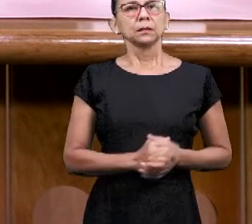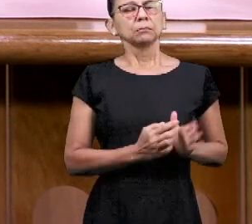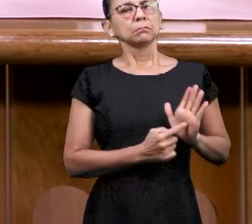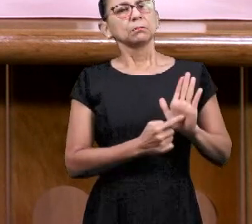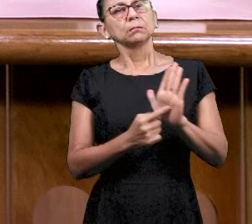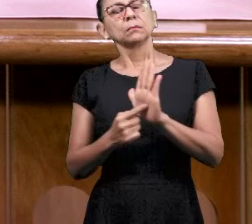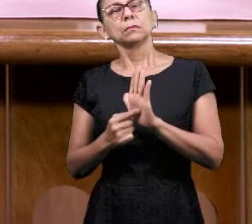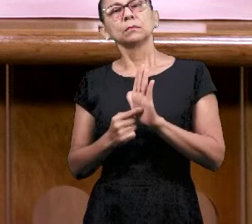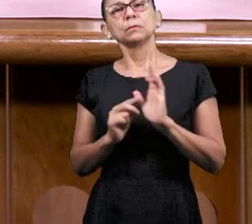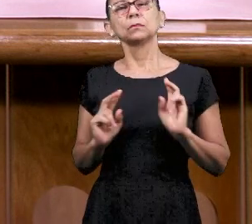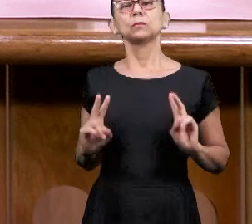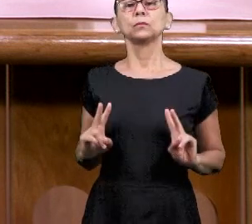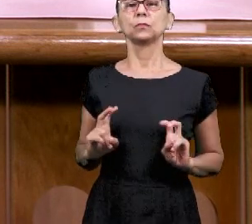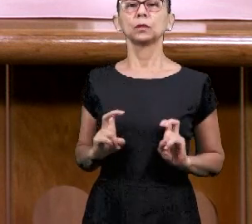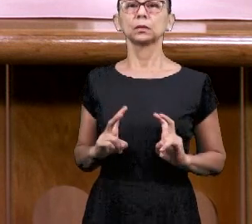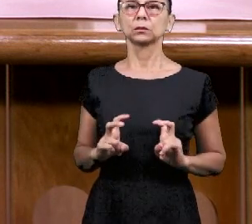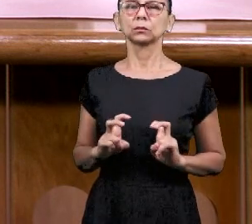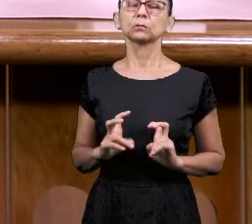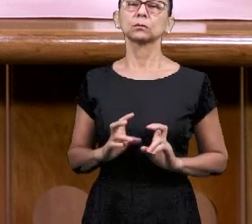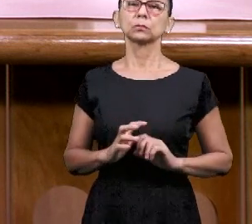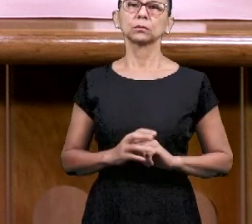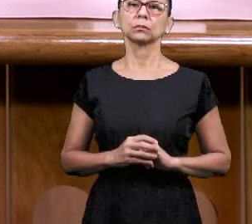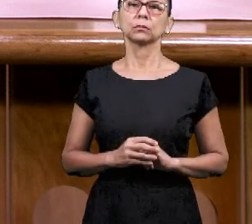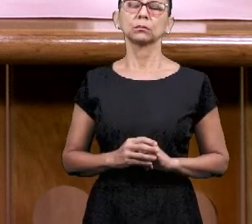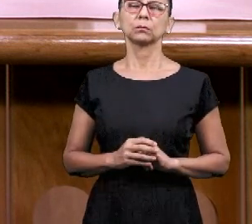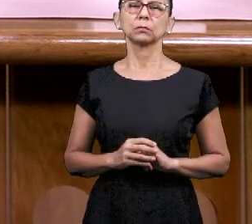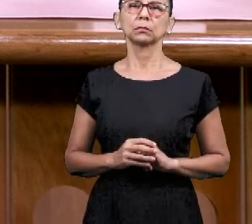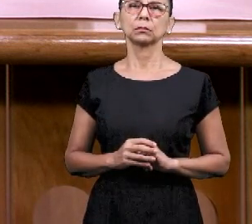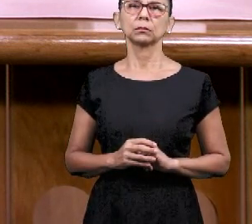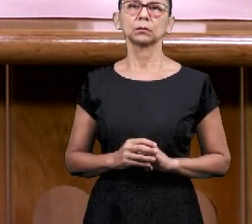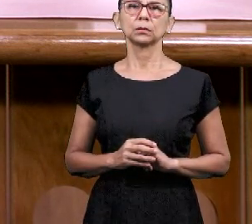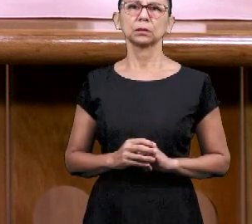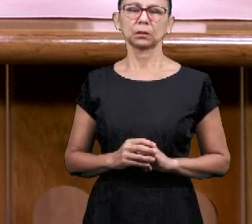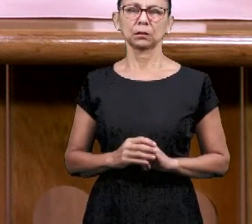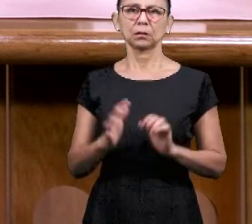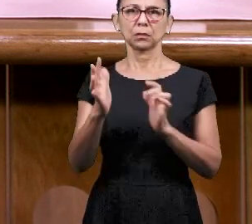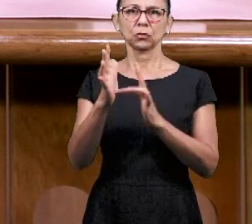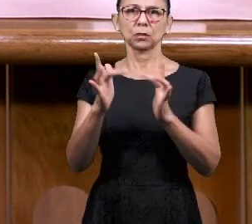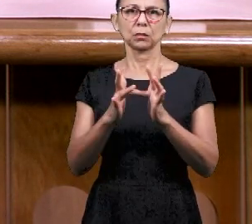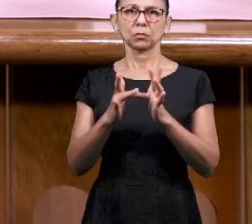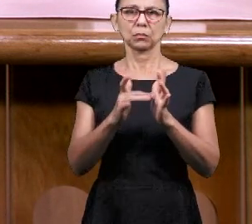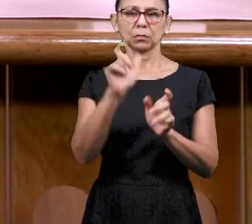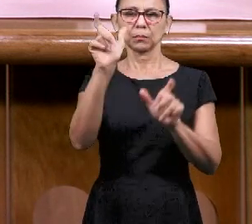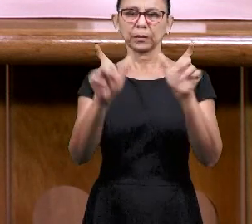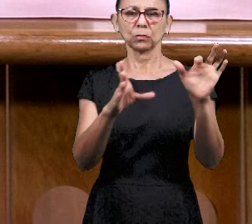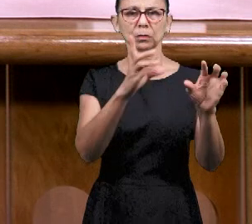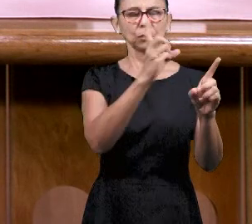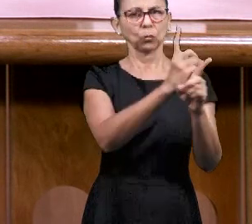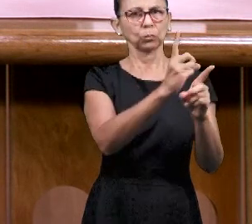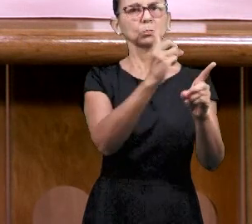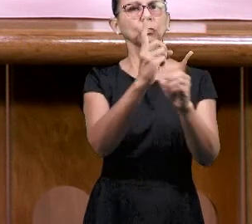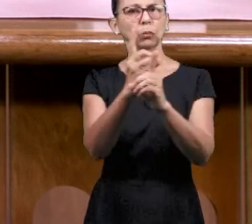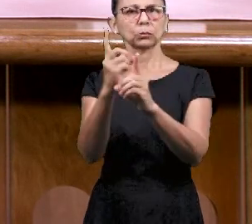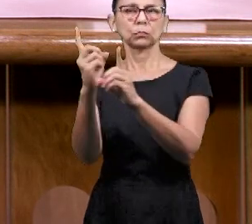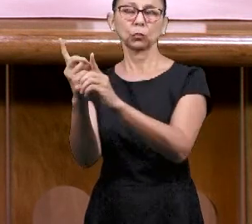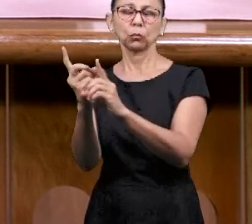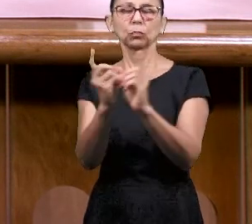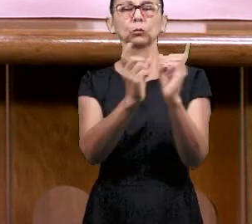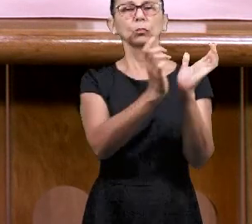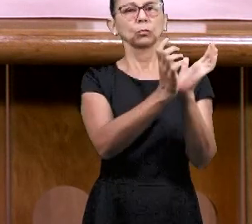Tigueiros qui se trouve chez lui, dans un studio qu'on a monté dans son appartement en fonction du moment